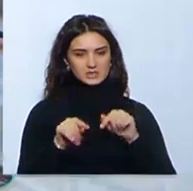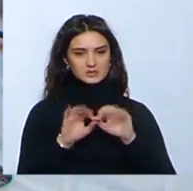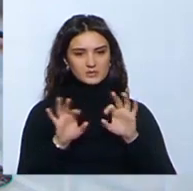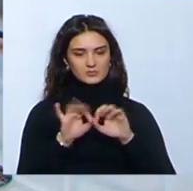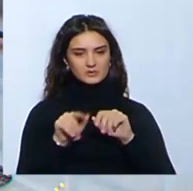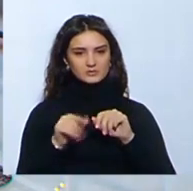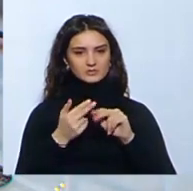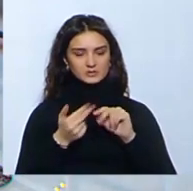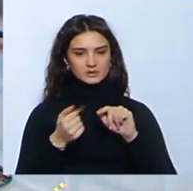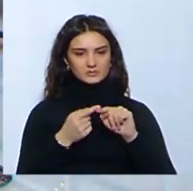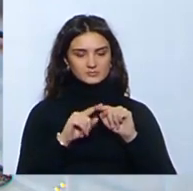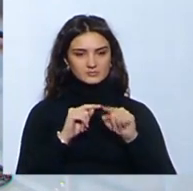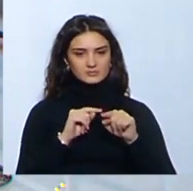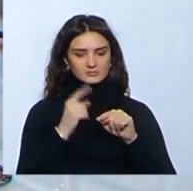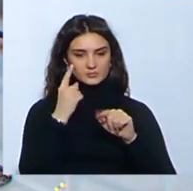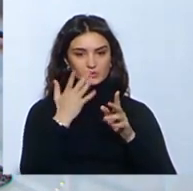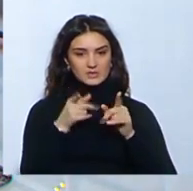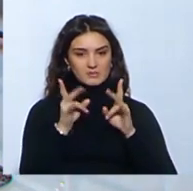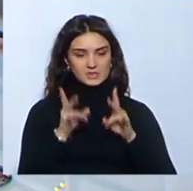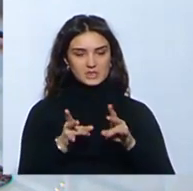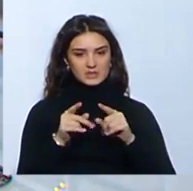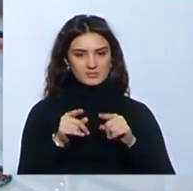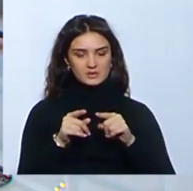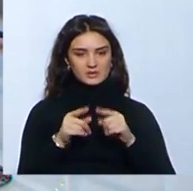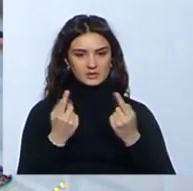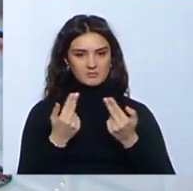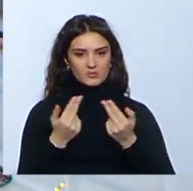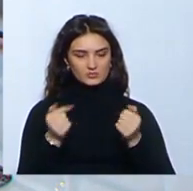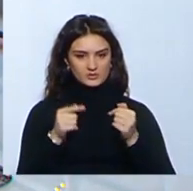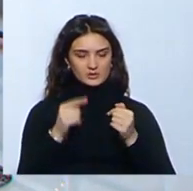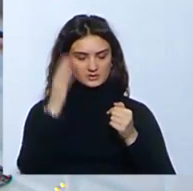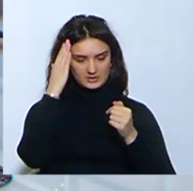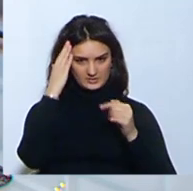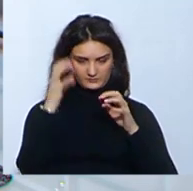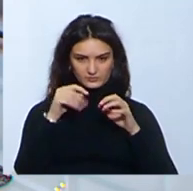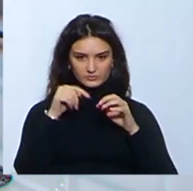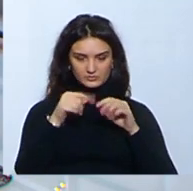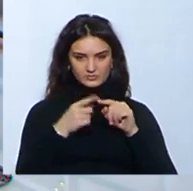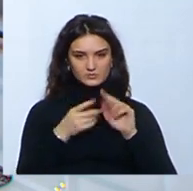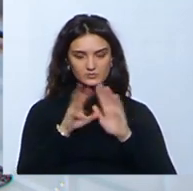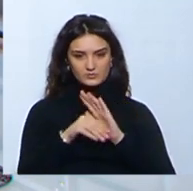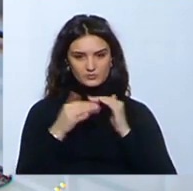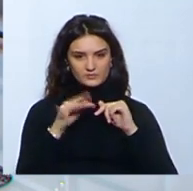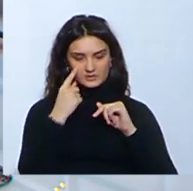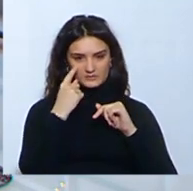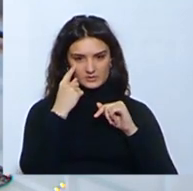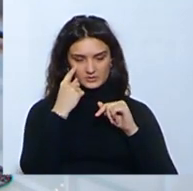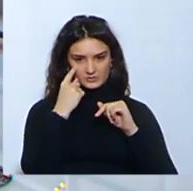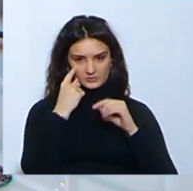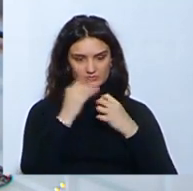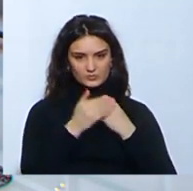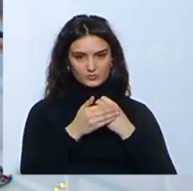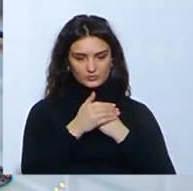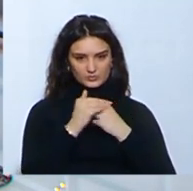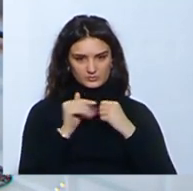ასეა? თუ ეს დამაზიანებელი ფაქტორი ბუნებრივია ხდება თავის მიდამოზე, ის მოიცავს უკვე თვალის ქუთუთოების